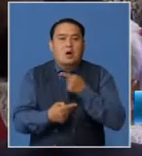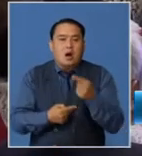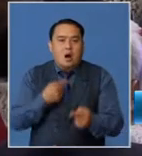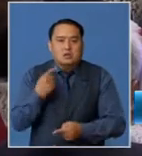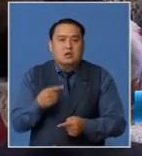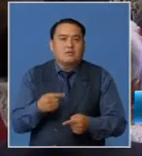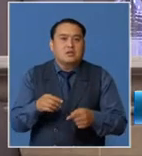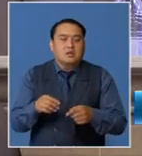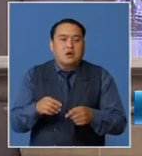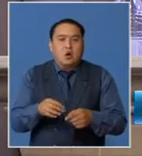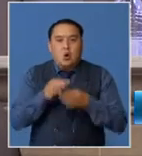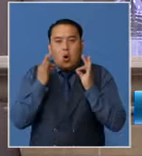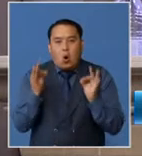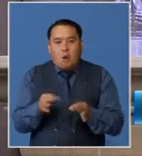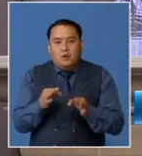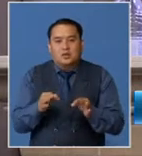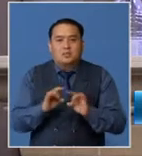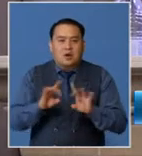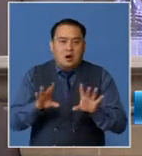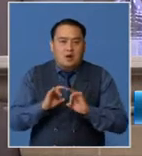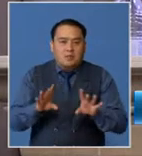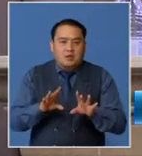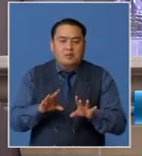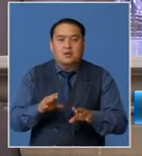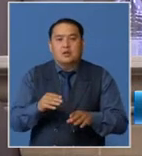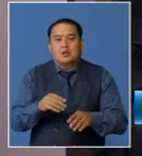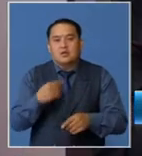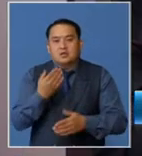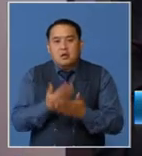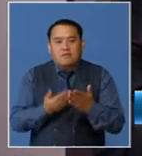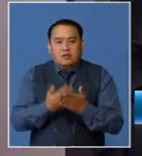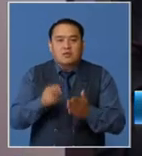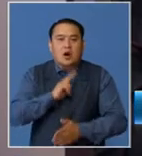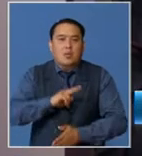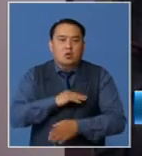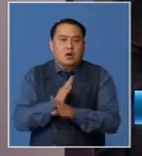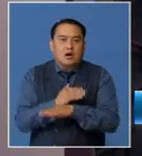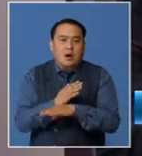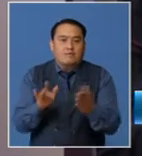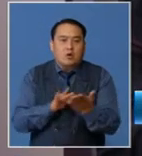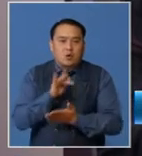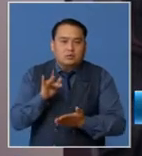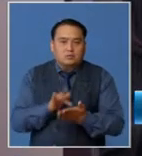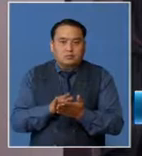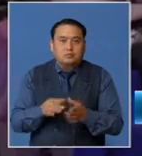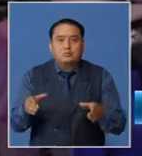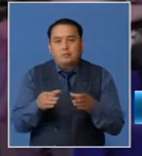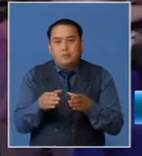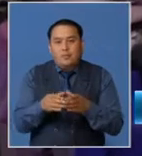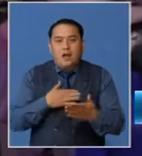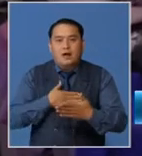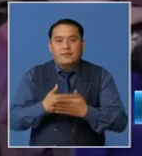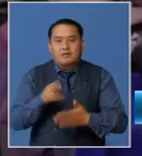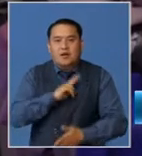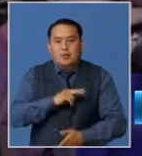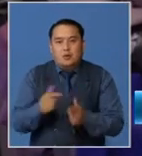и безвозмездно делясь накопленными знаниями и опытом. Один из таких советов работает в городе Капшага. Сейчас его членами